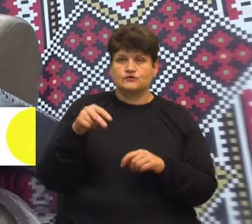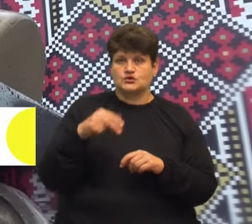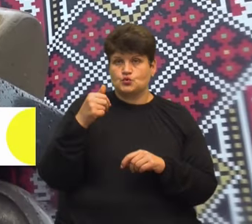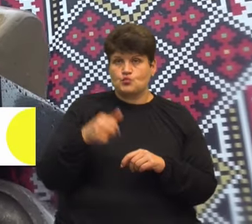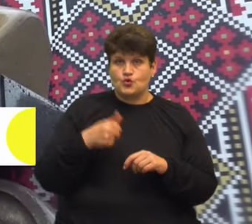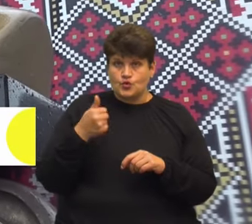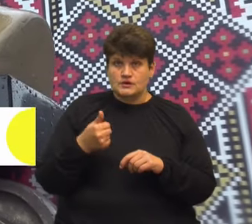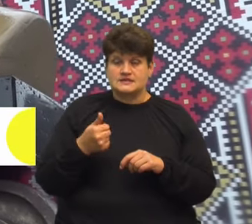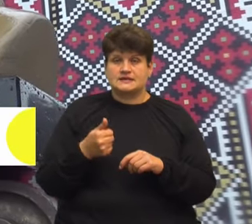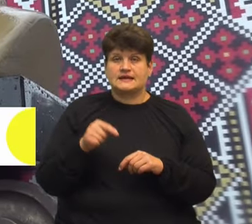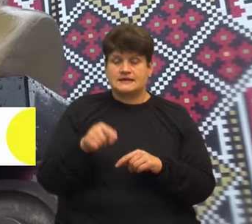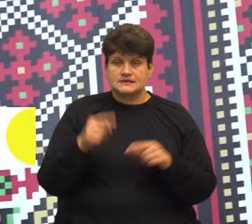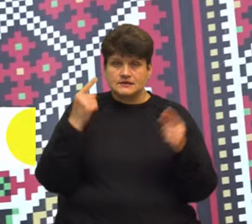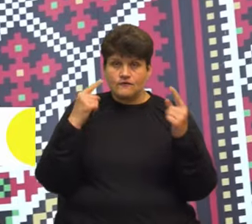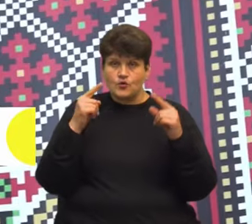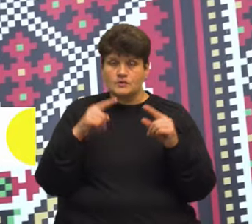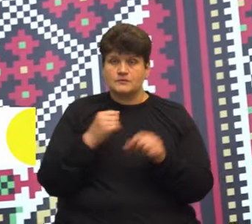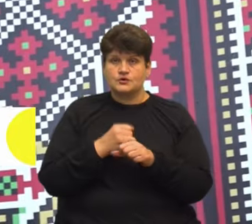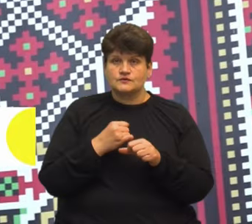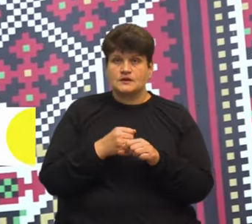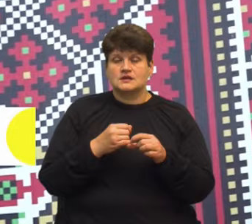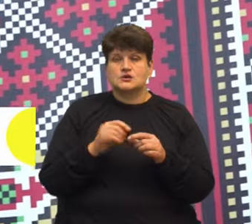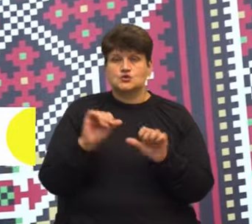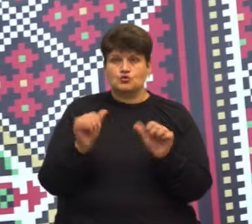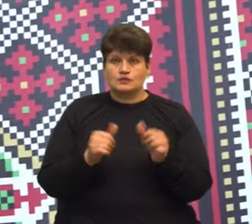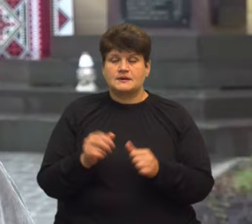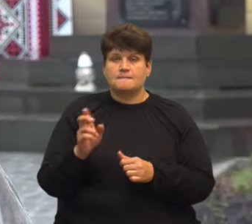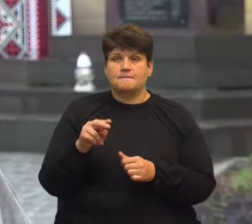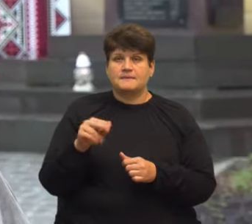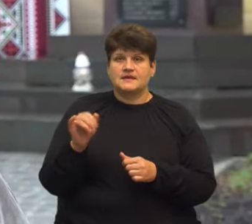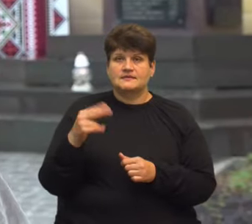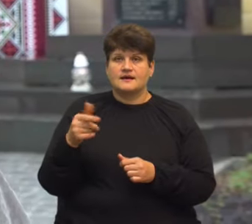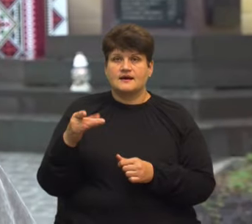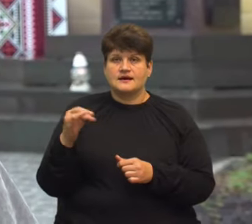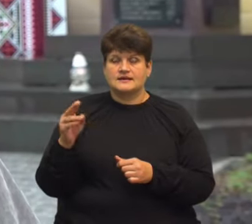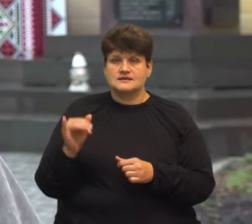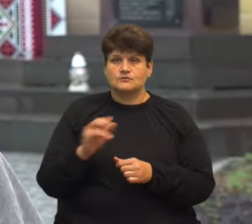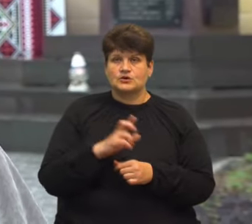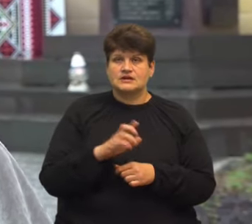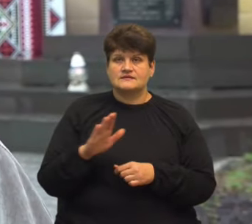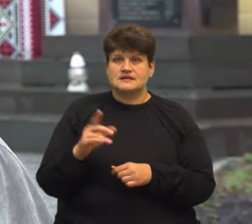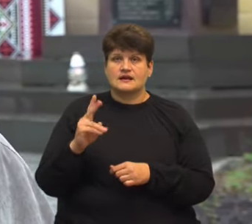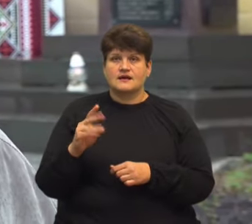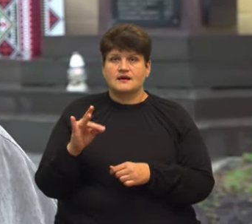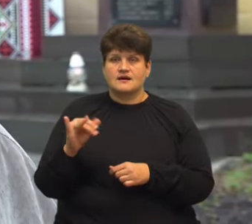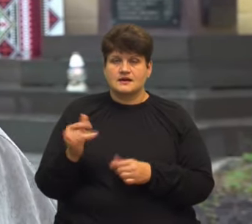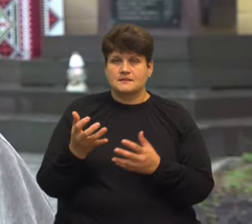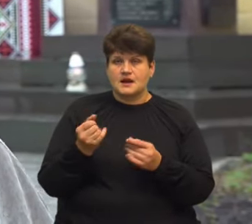Над їх створенням працювали скульптори-спідгайців Богдан та Василь Карі. Брав фотографії з